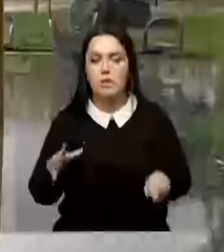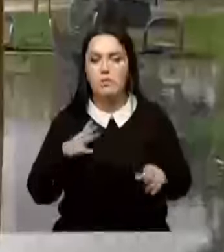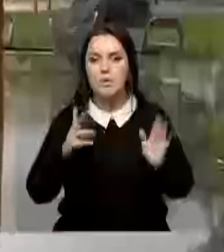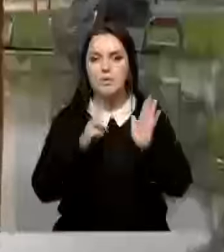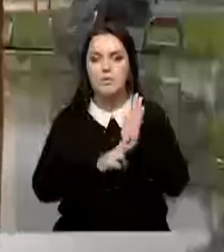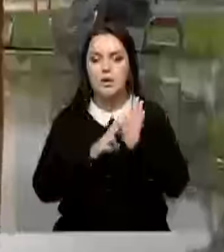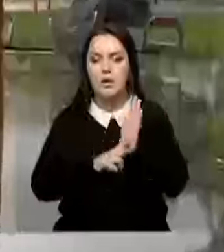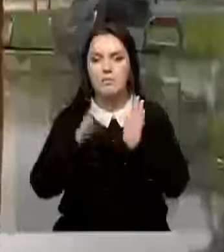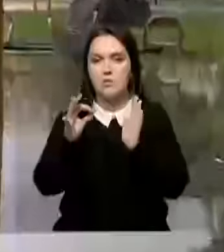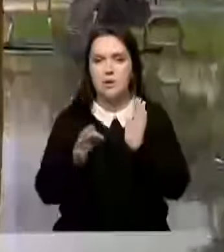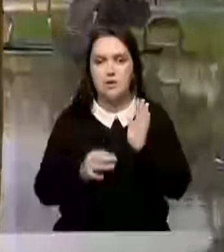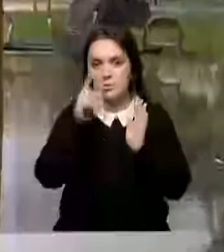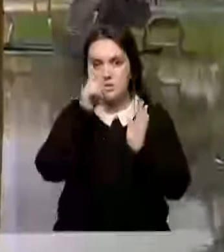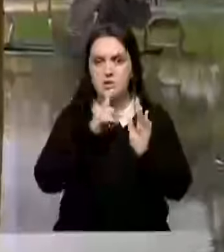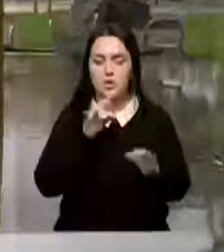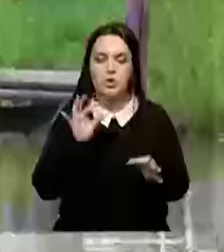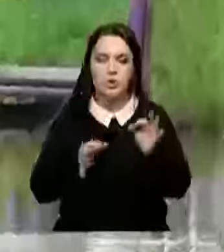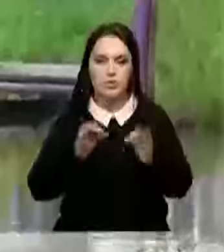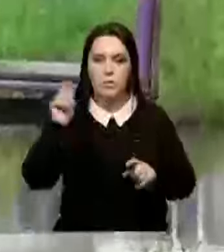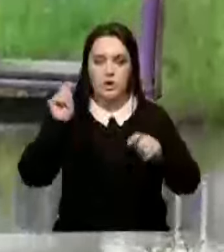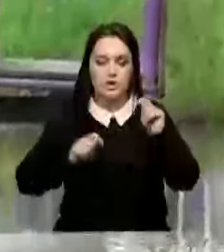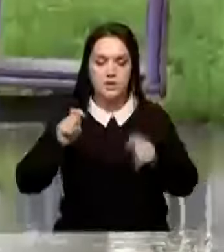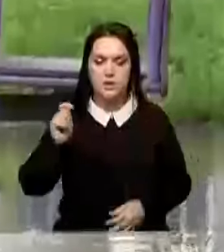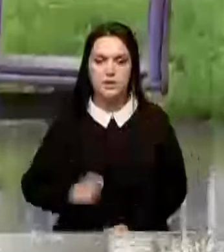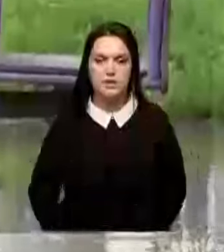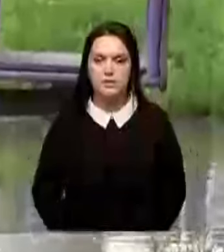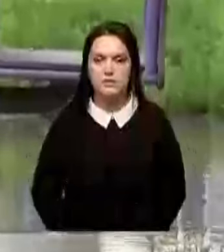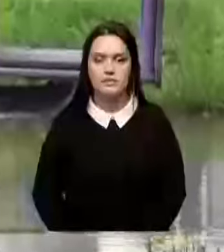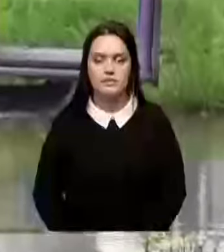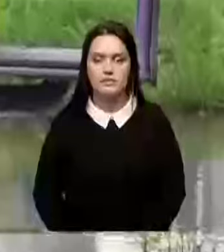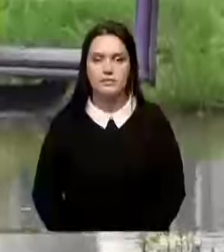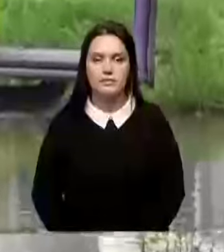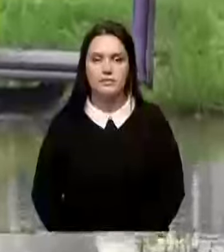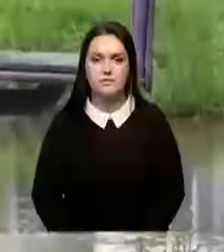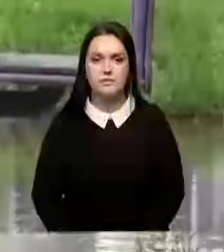70% месячной нормы осадков. Наталья Волкова, Тулеген Иманов, Петропавловск, 24 КЗ.